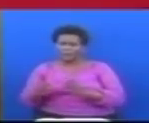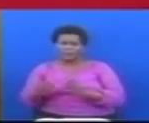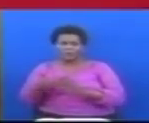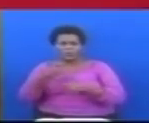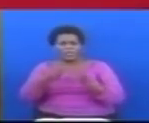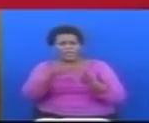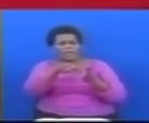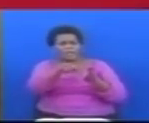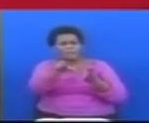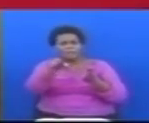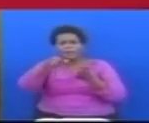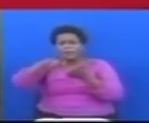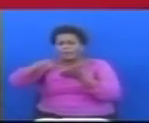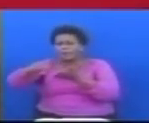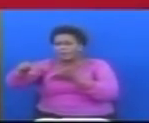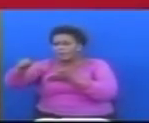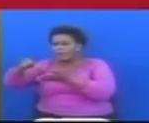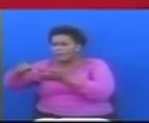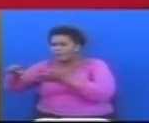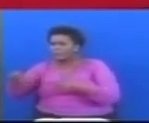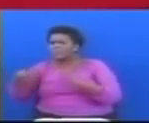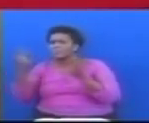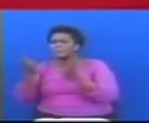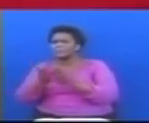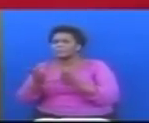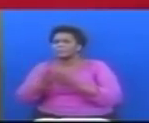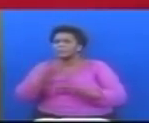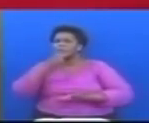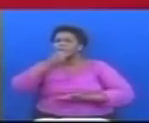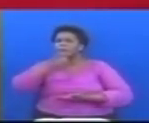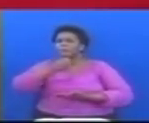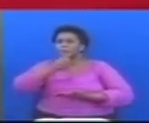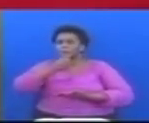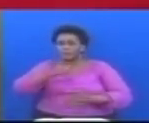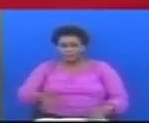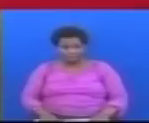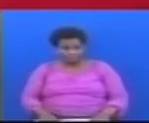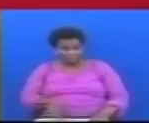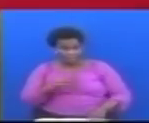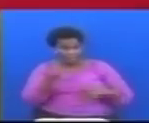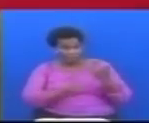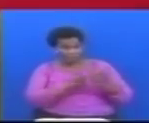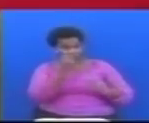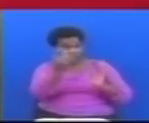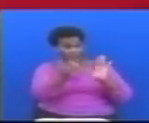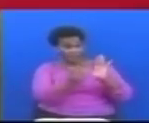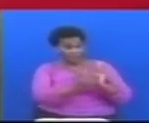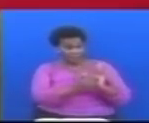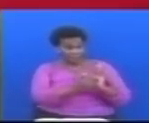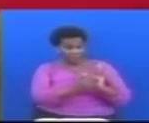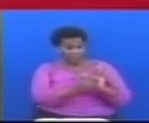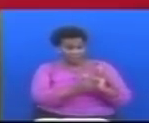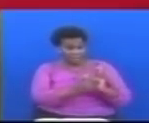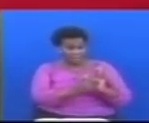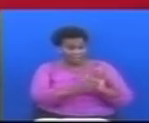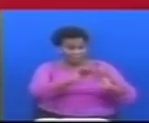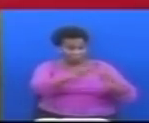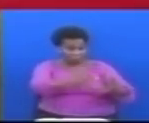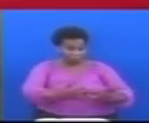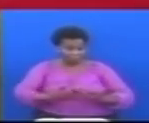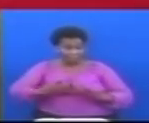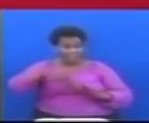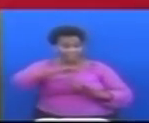wananchi kadri hali ya fedha itakavyoruhusu na kwa mujibu wa sheria ya utoaji ardhi kwa ajili ya matumizi ya